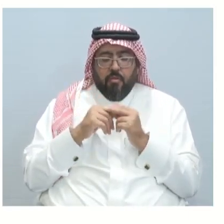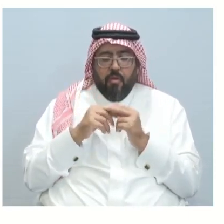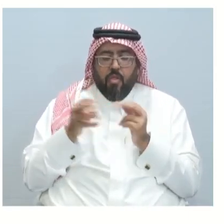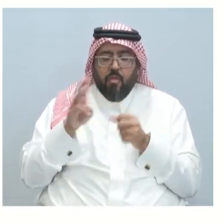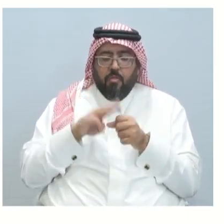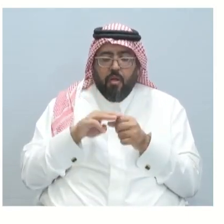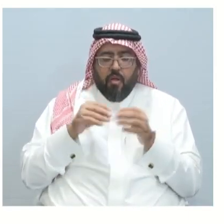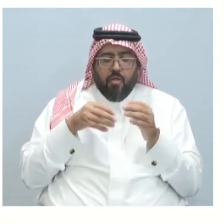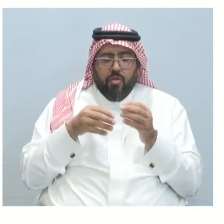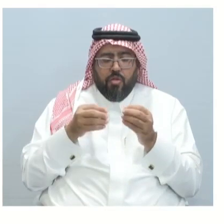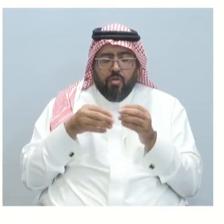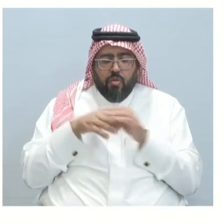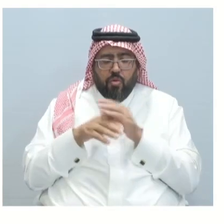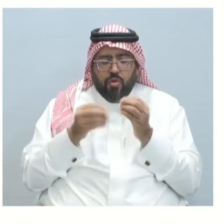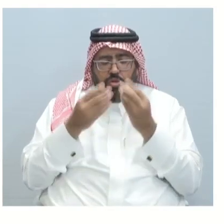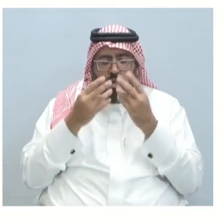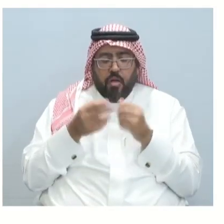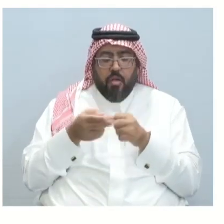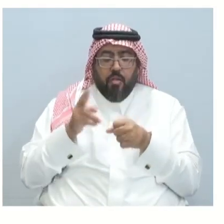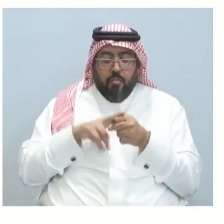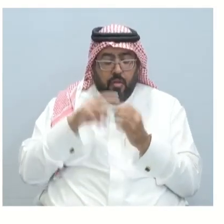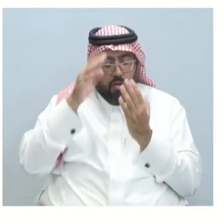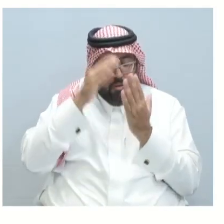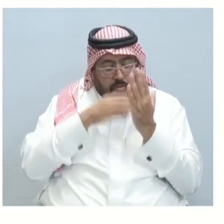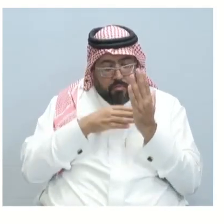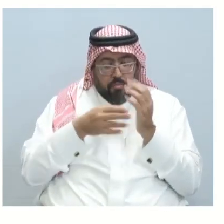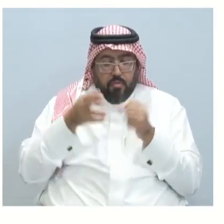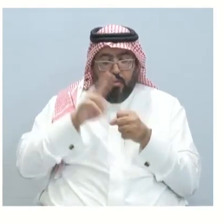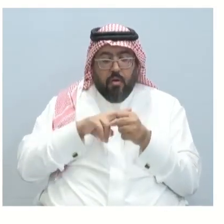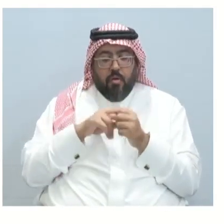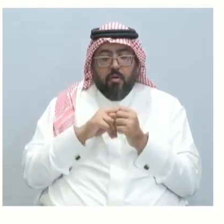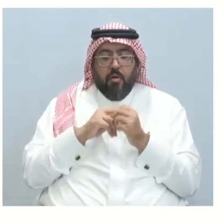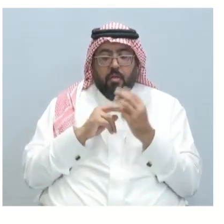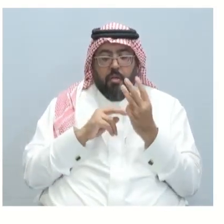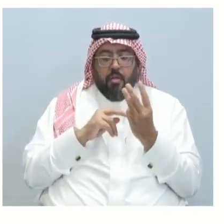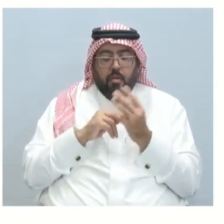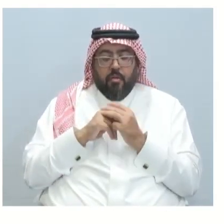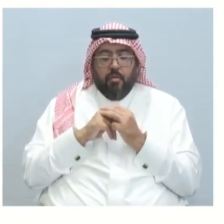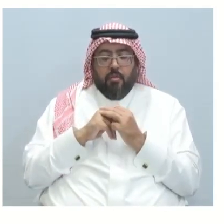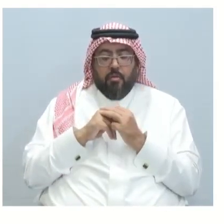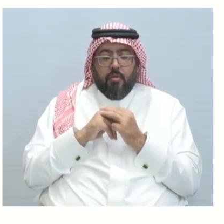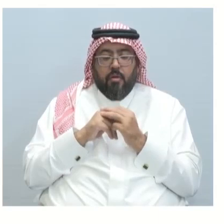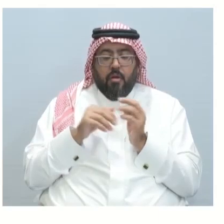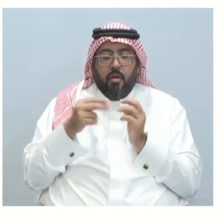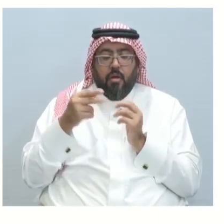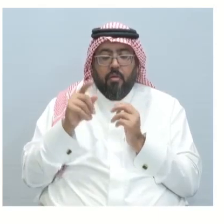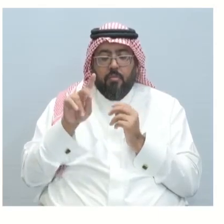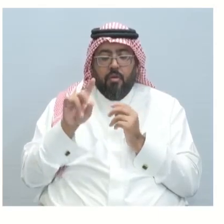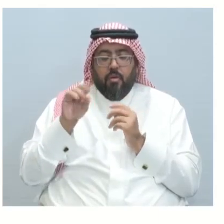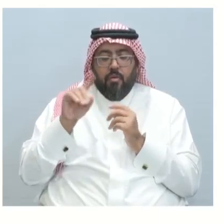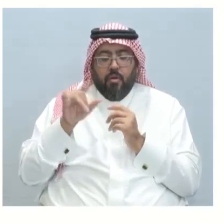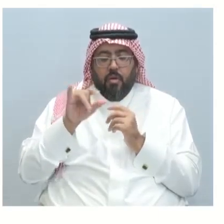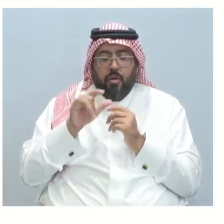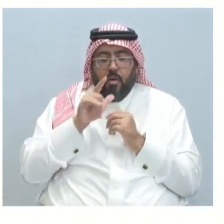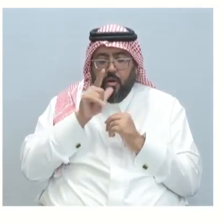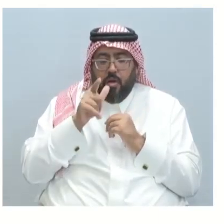لم يدخل الجنه اعيد قراءه الحديث مره ثالثه عن ابي هريره رضي الله